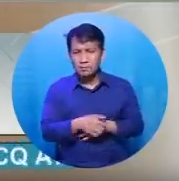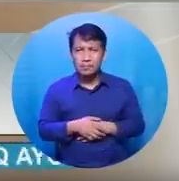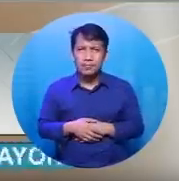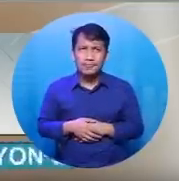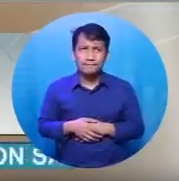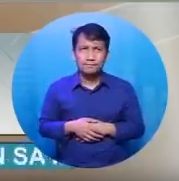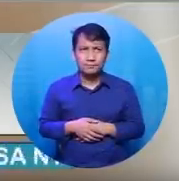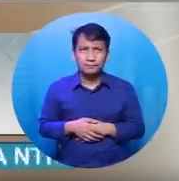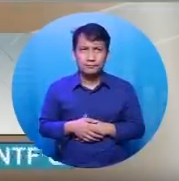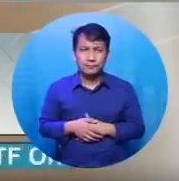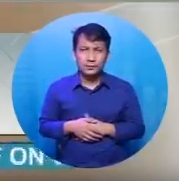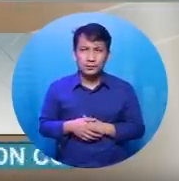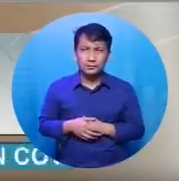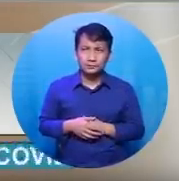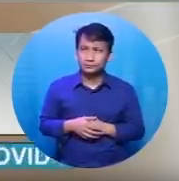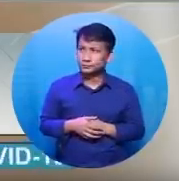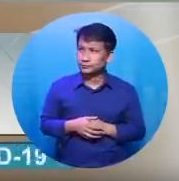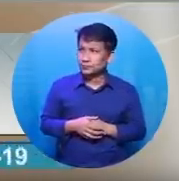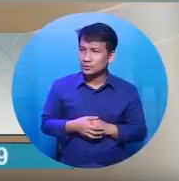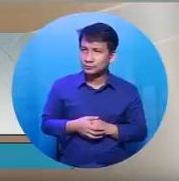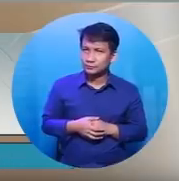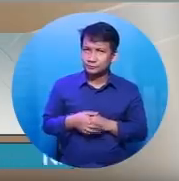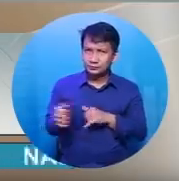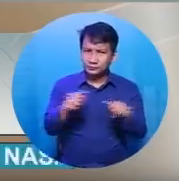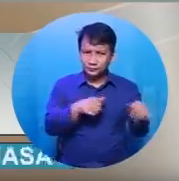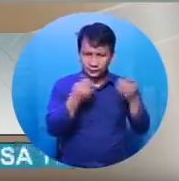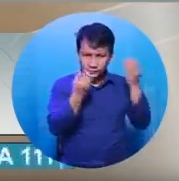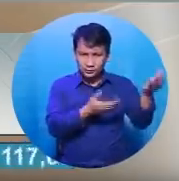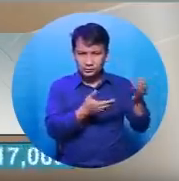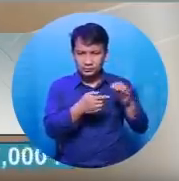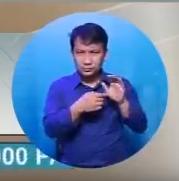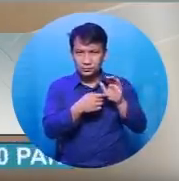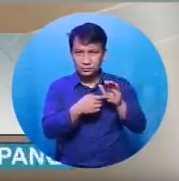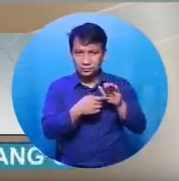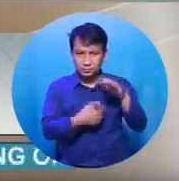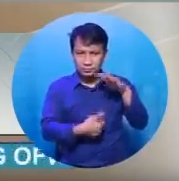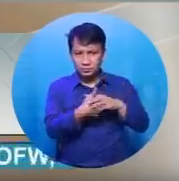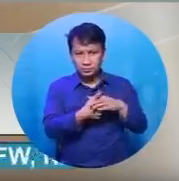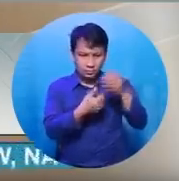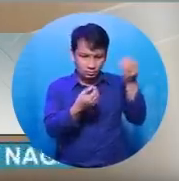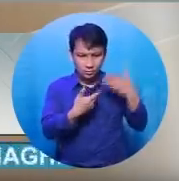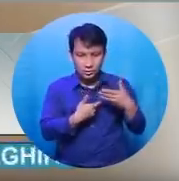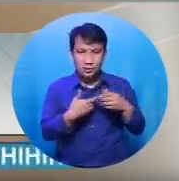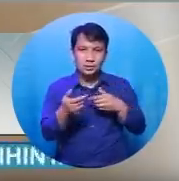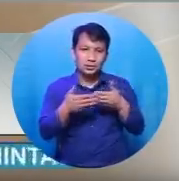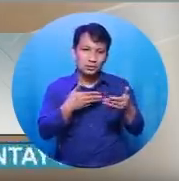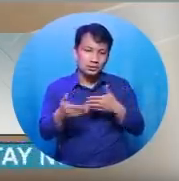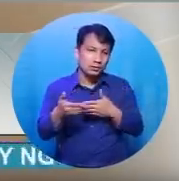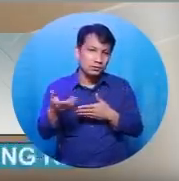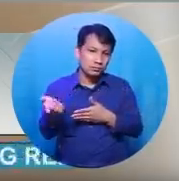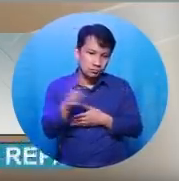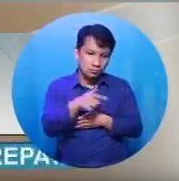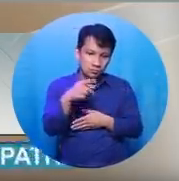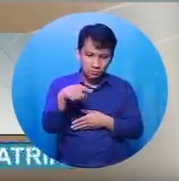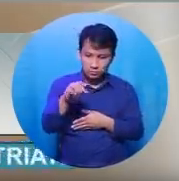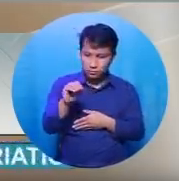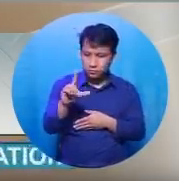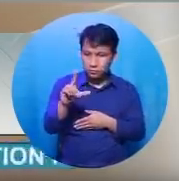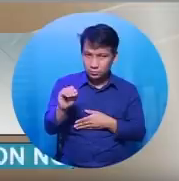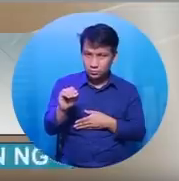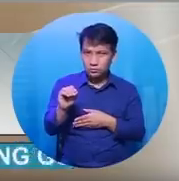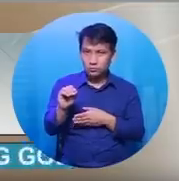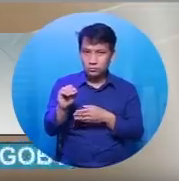sa sinabi po ng ating kabayan na nakulong po. Okay. Dahil po maaari din po na yung ating polo, yung ating